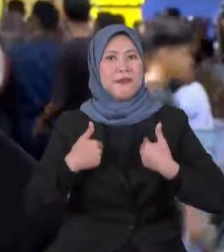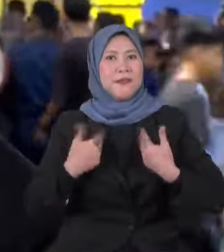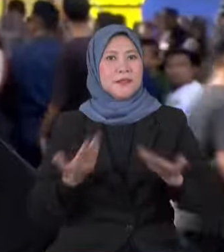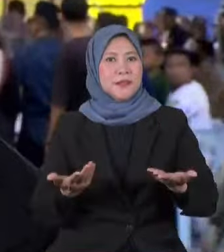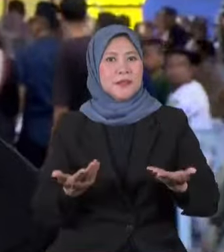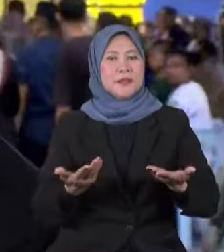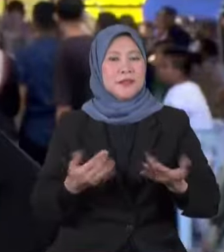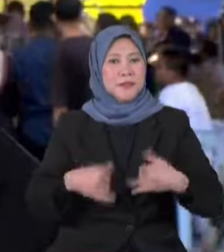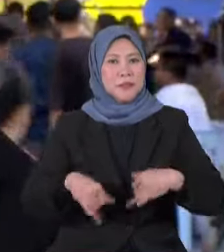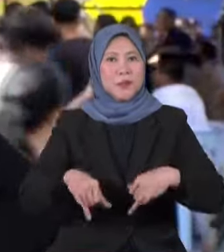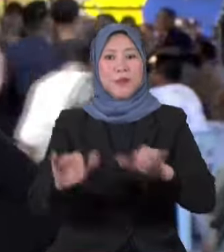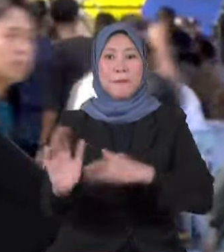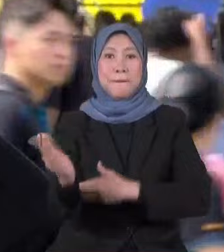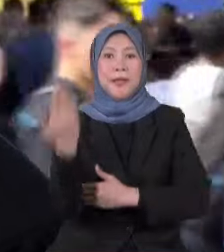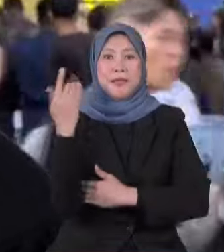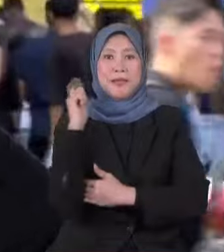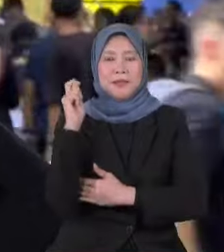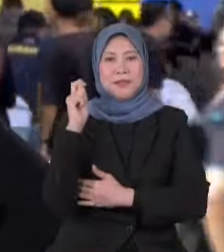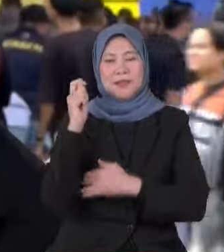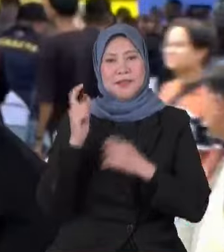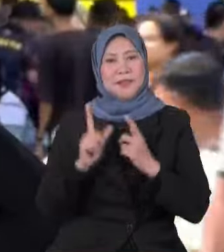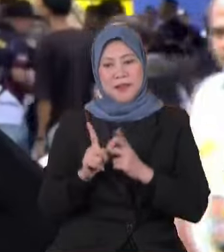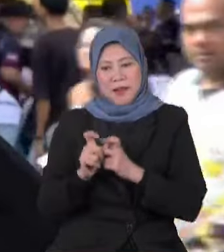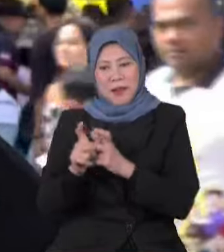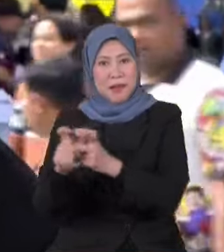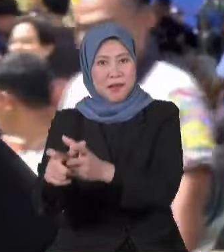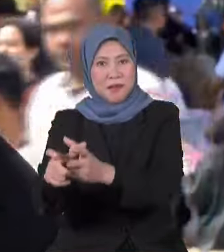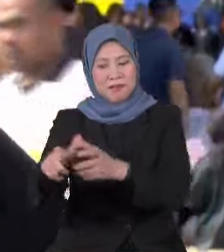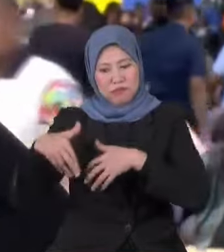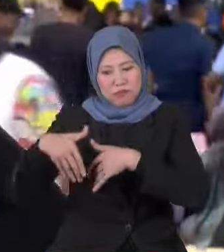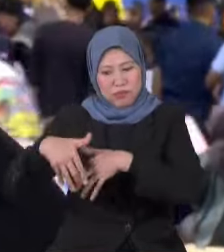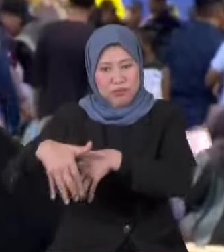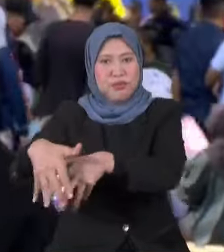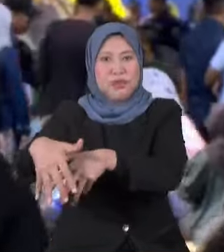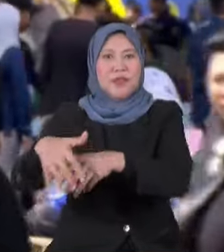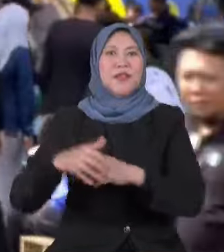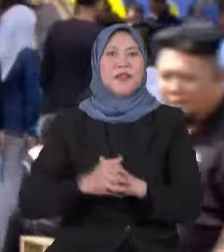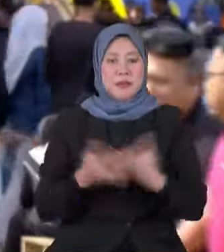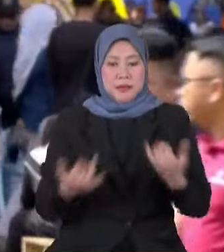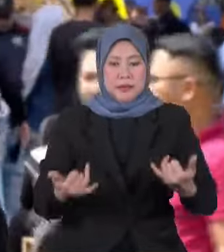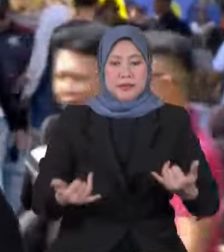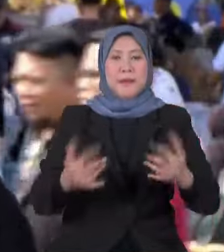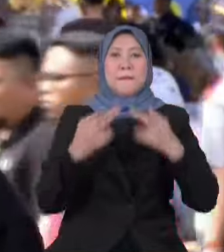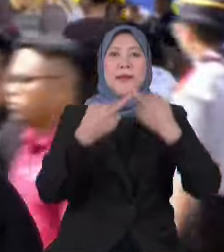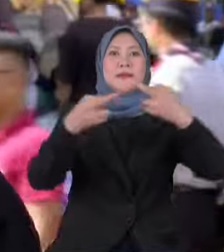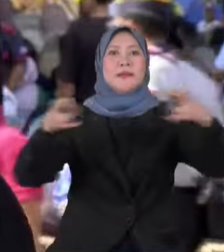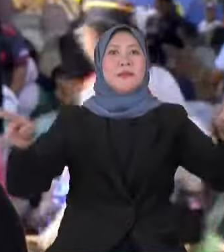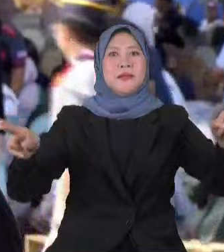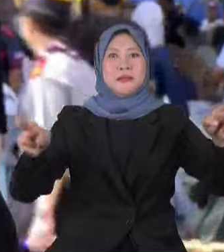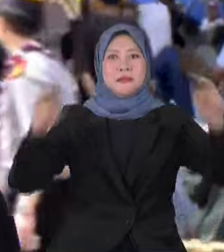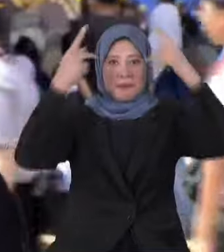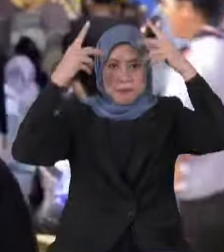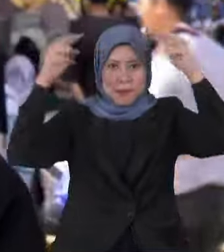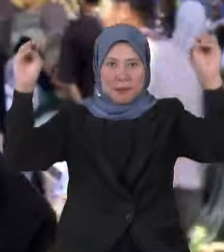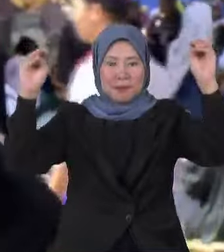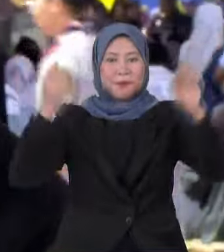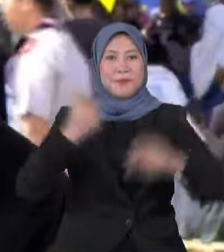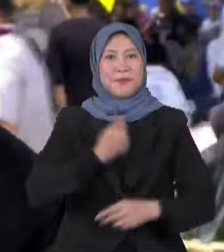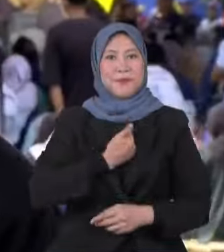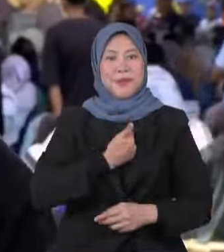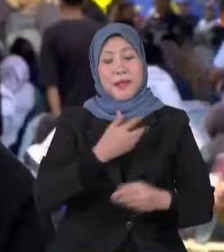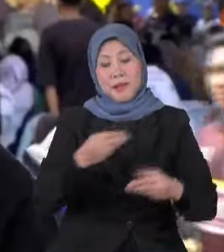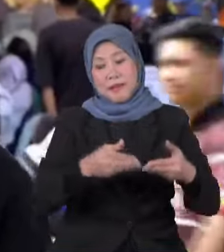sekarang kita teruskan dengan pagi tadi larian. Sekarang perasmian ini majlis yang akan dihadiri oleh Yang Amat Berhormat dari Menteri sendiri. But we